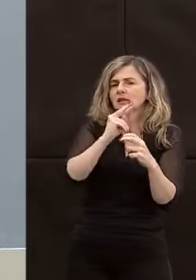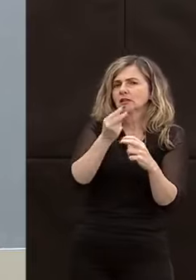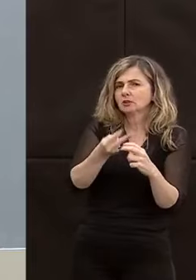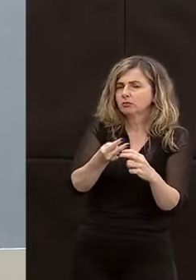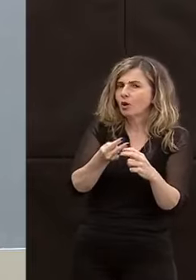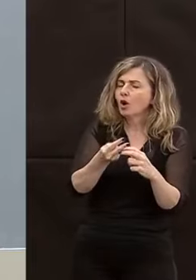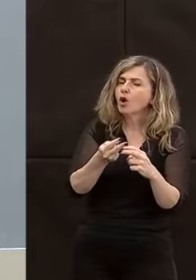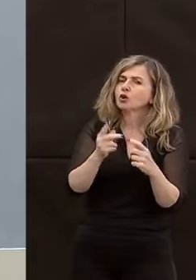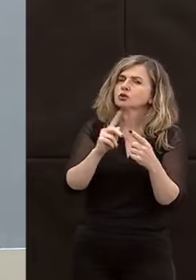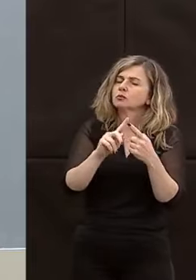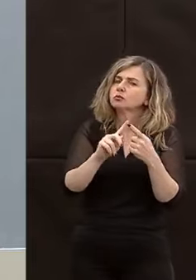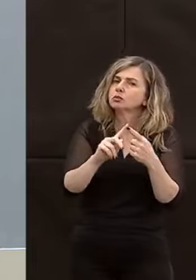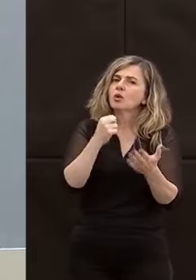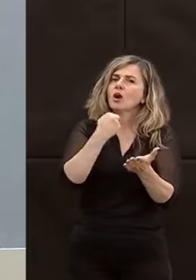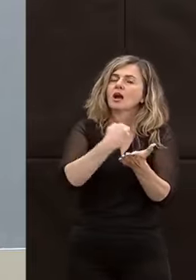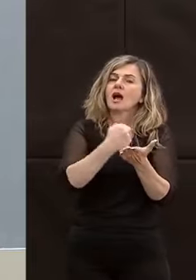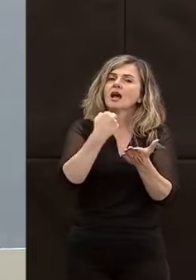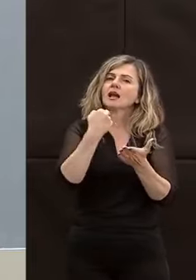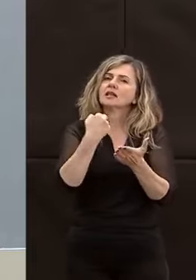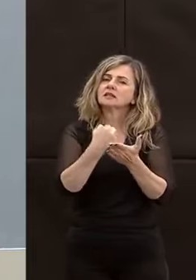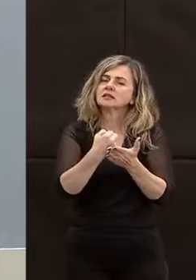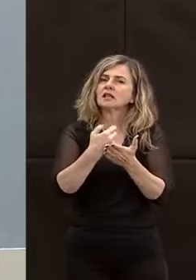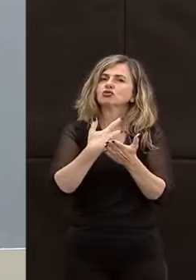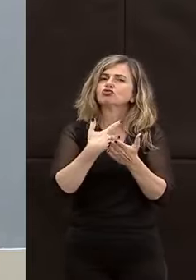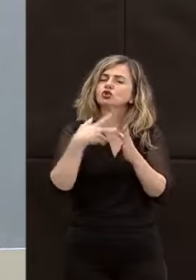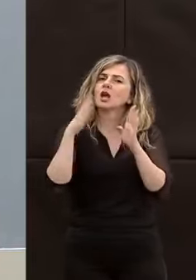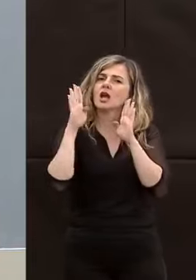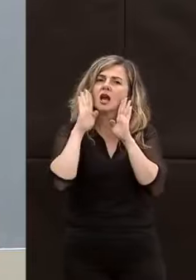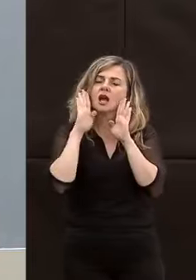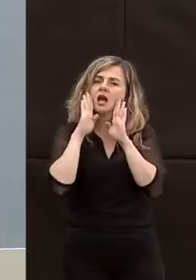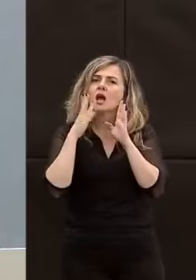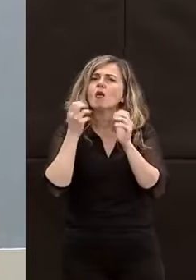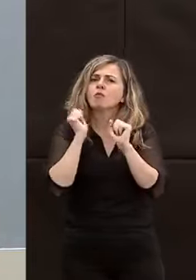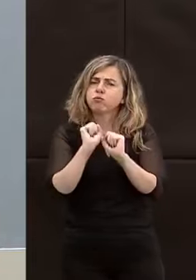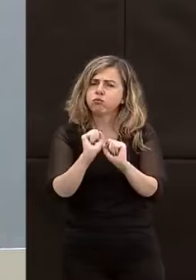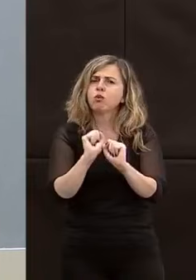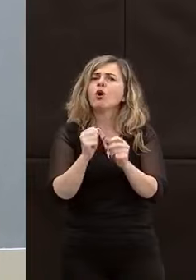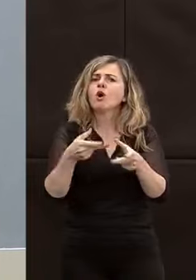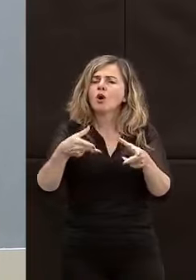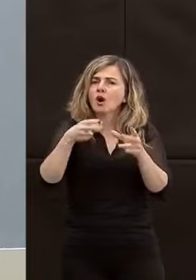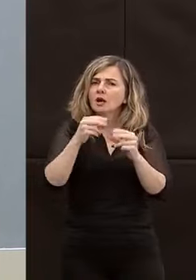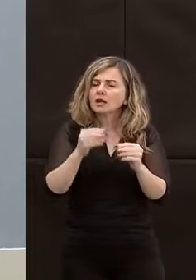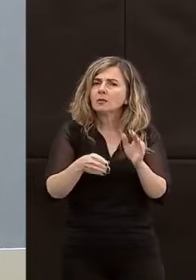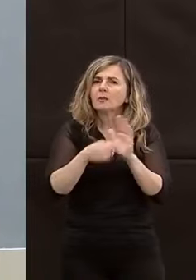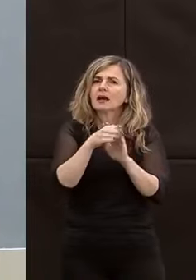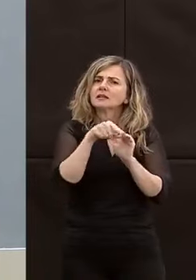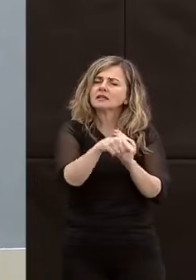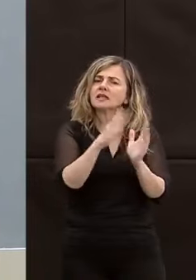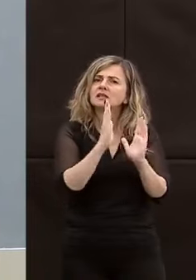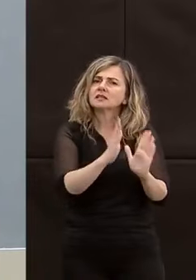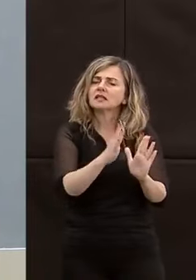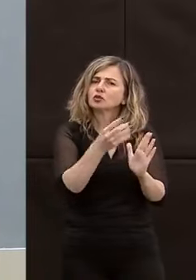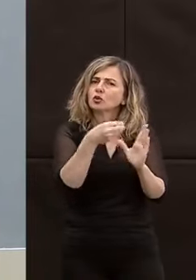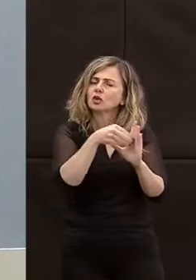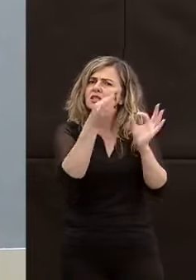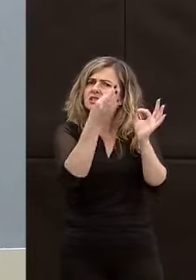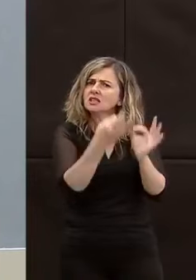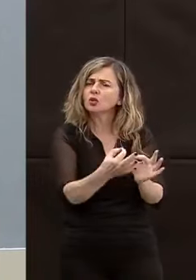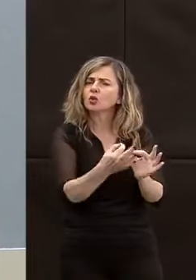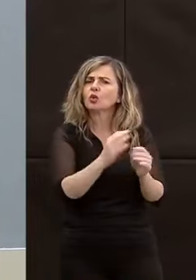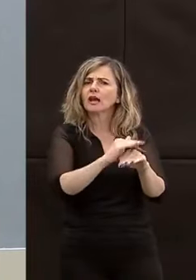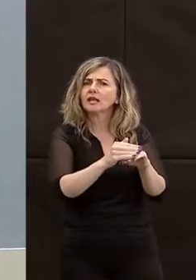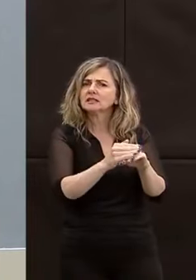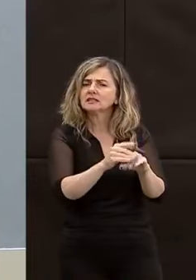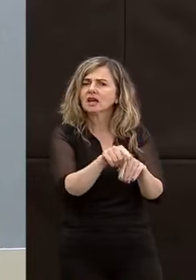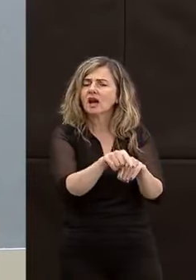soprattutto per garantire quelle attenzioni per far riprendere quel settore in sicurezza oggi ancora di